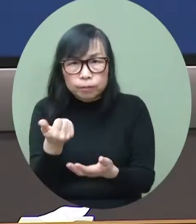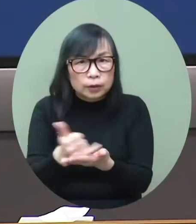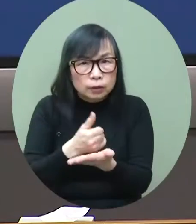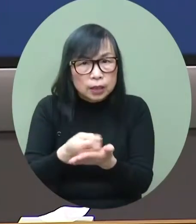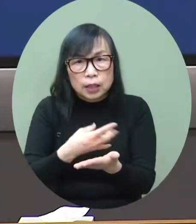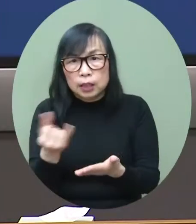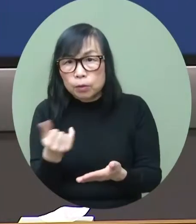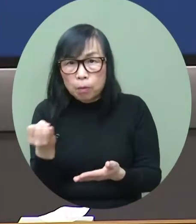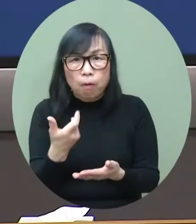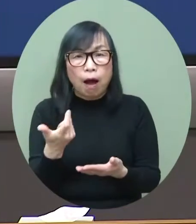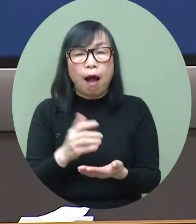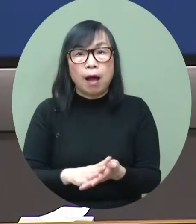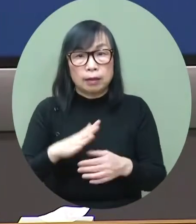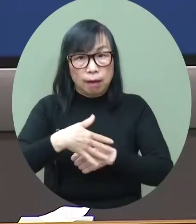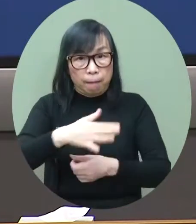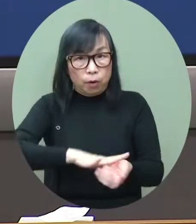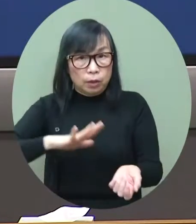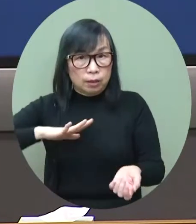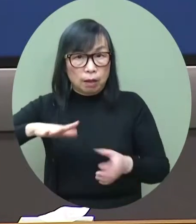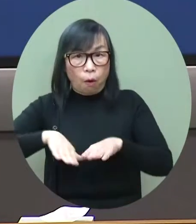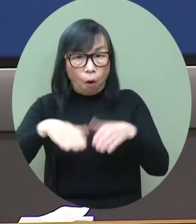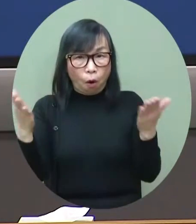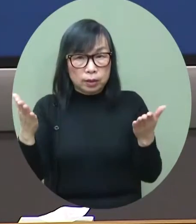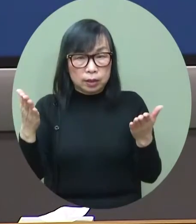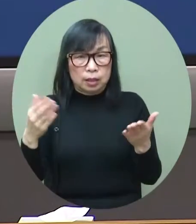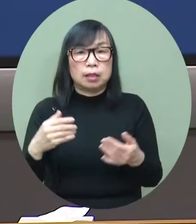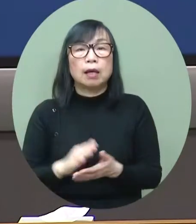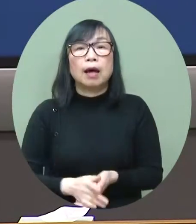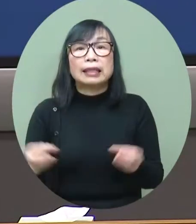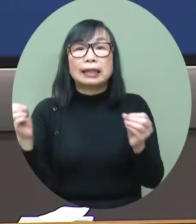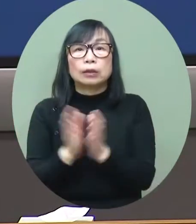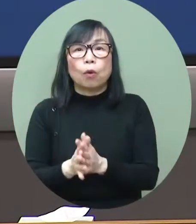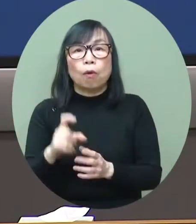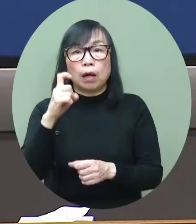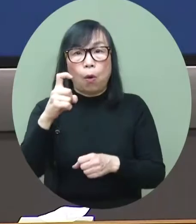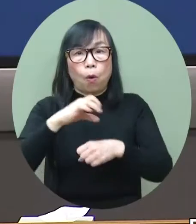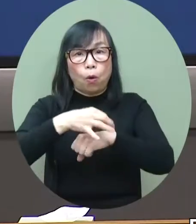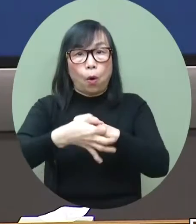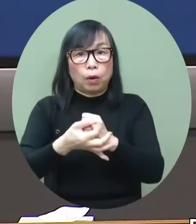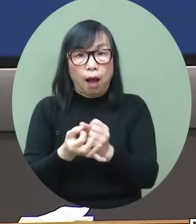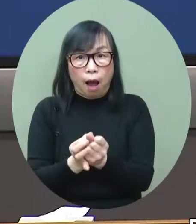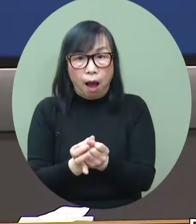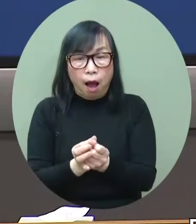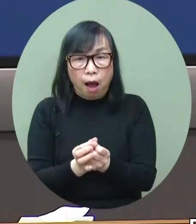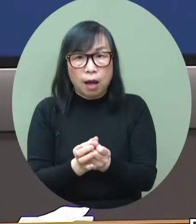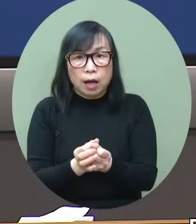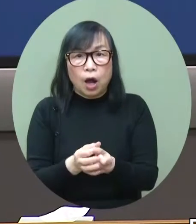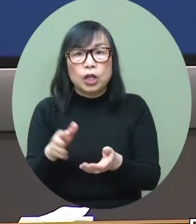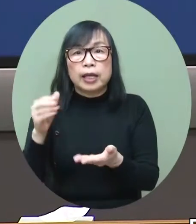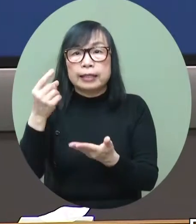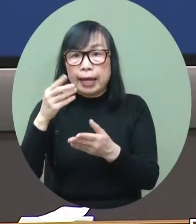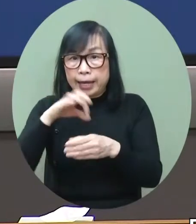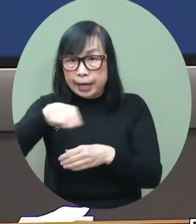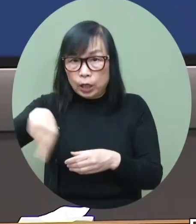第一咧就係喺第五波疫情開始之後，我哋將一共九個國家向佢哋實施地